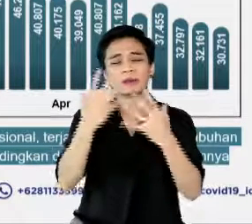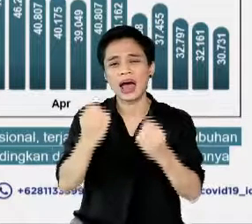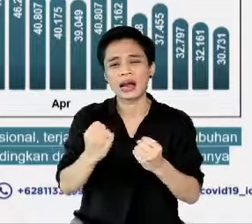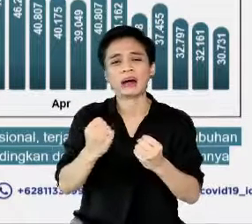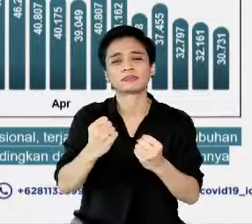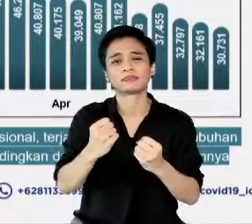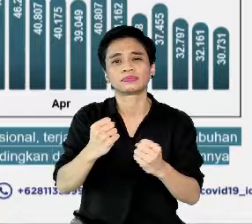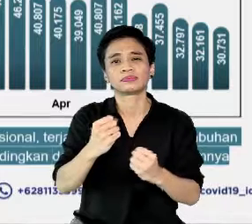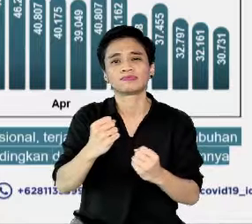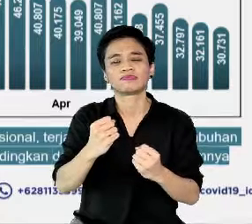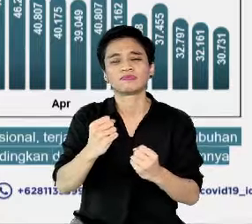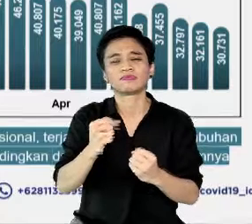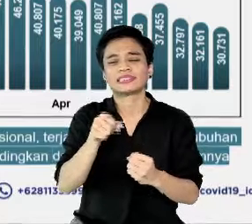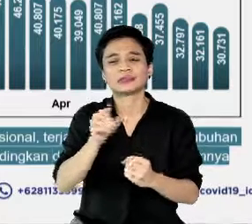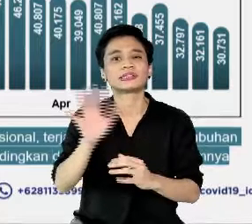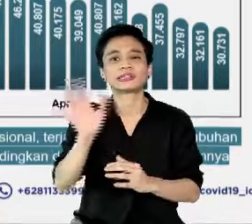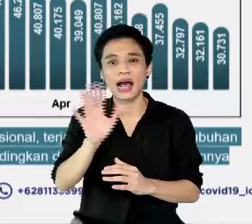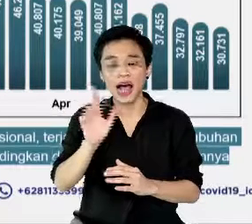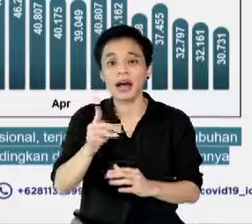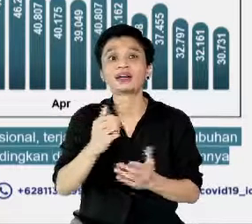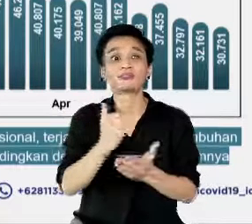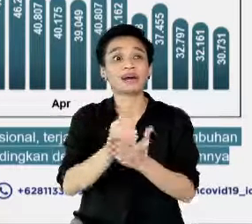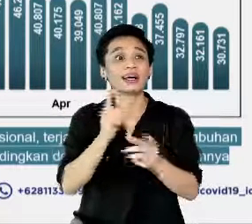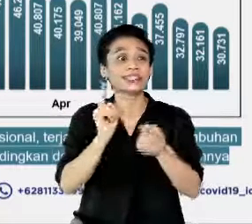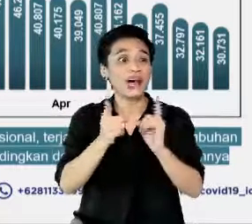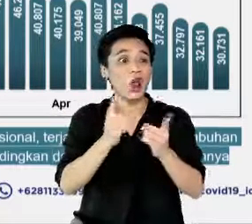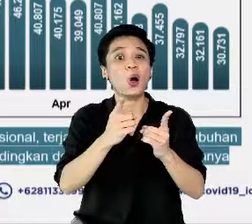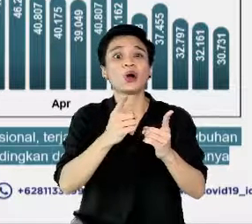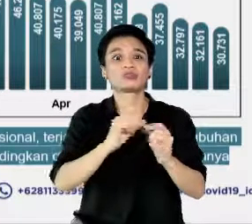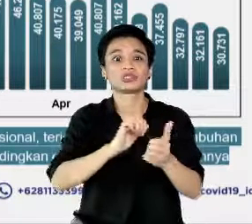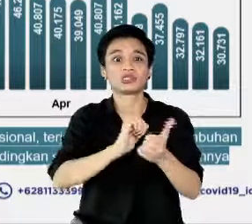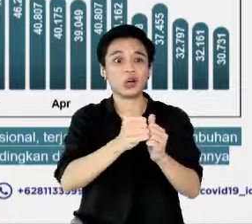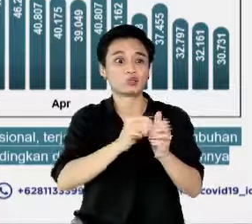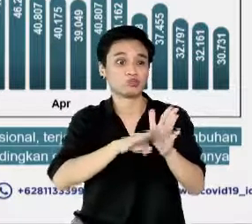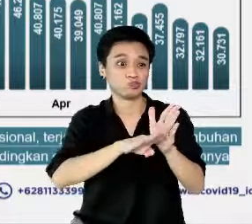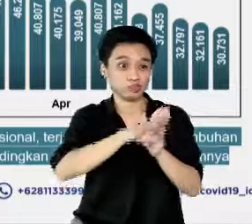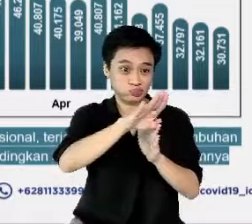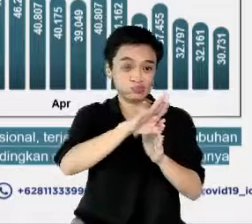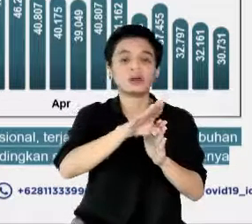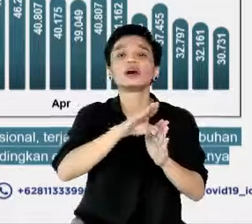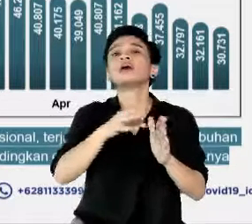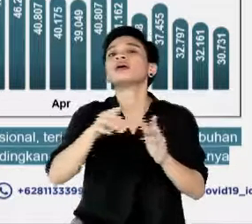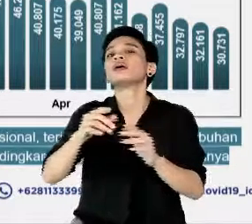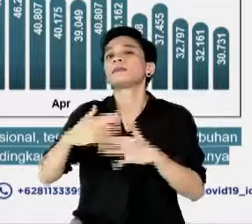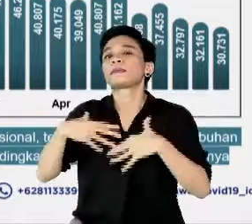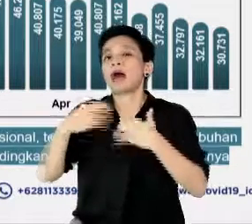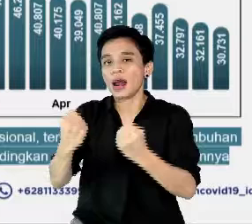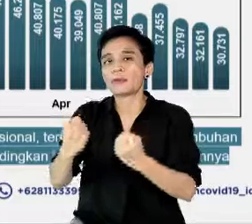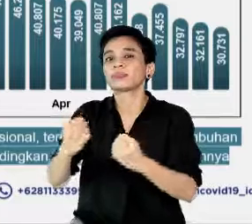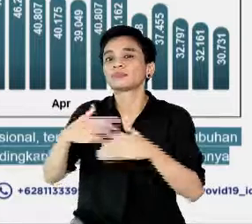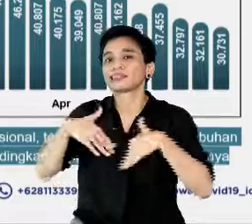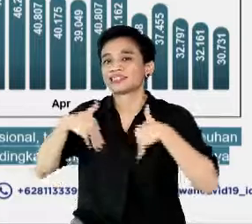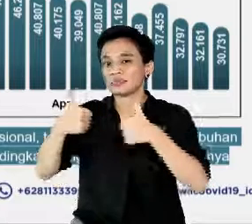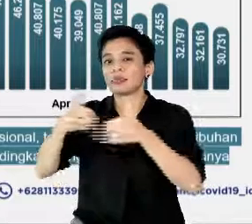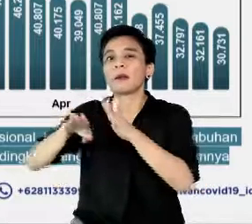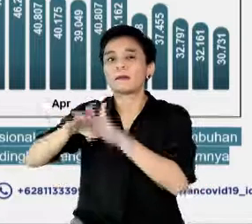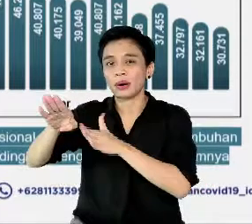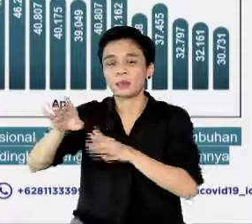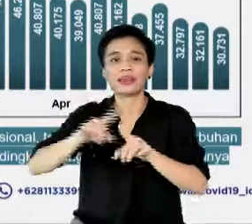dimana ketika kasus meningkat seharusnya selalu dibarengi dengan meningkatnya pula kesembuhan Hai